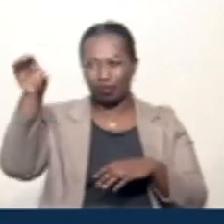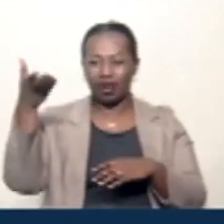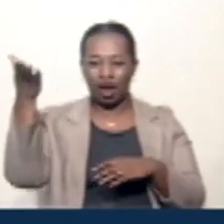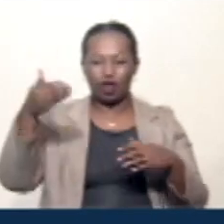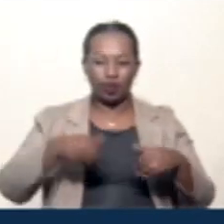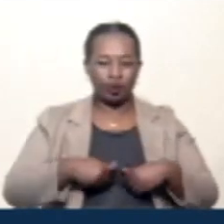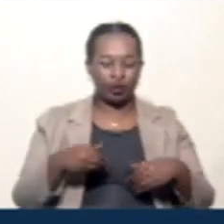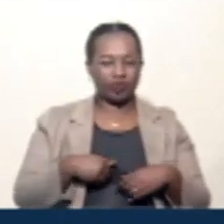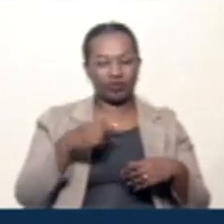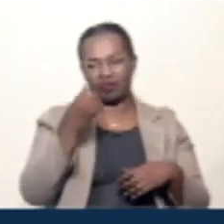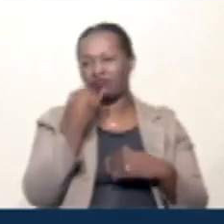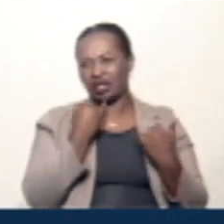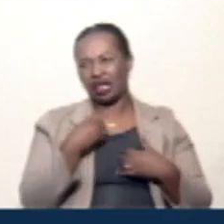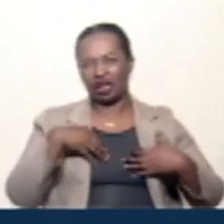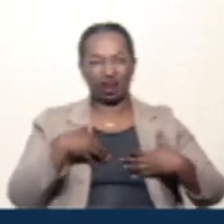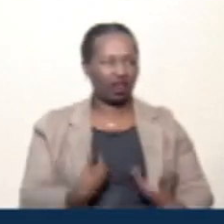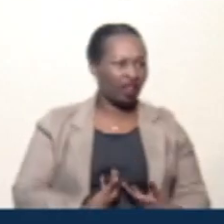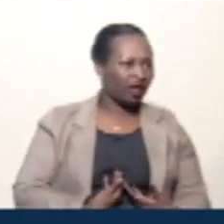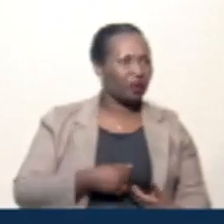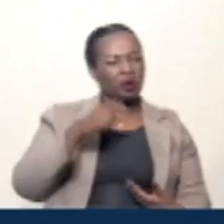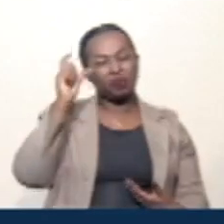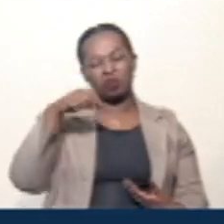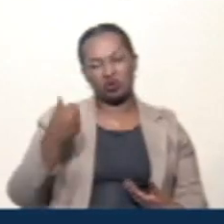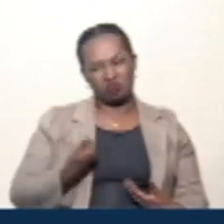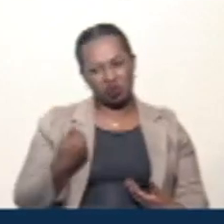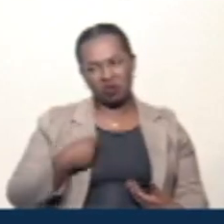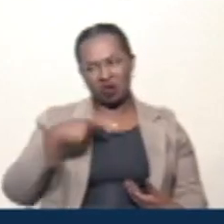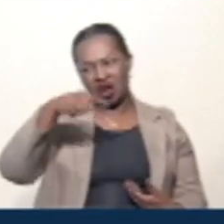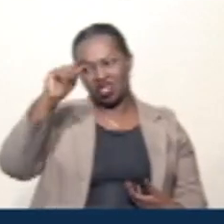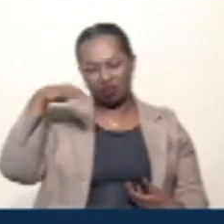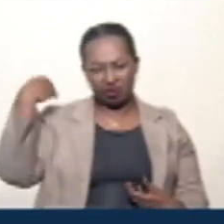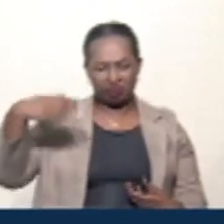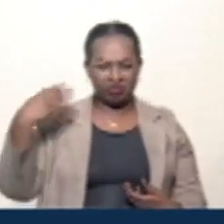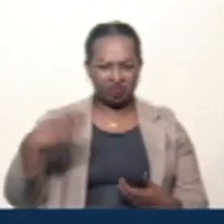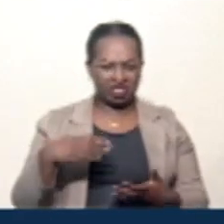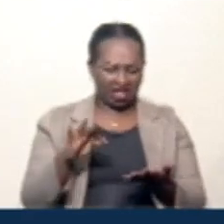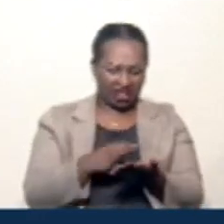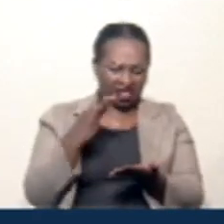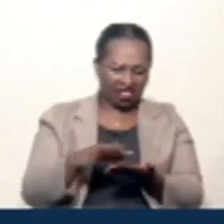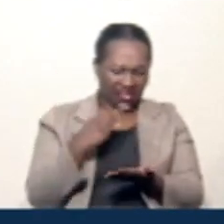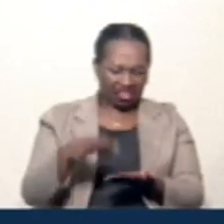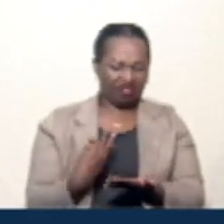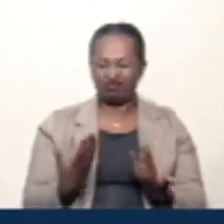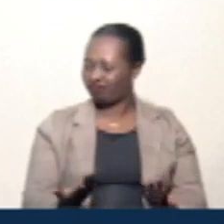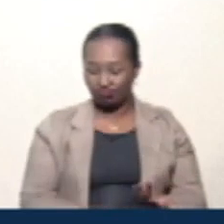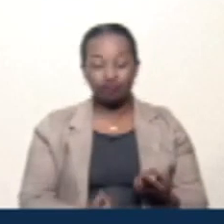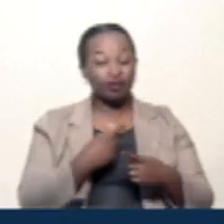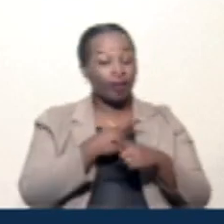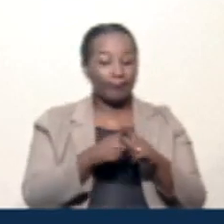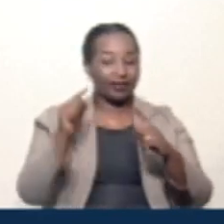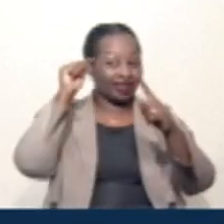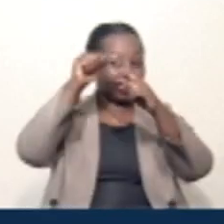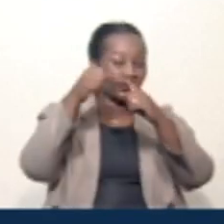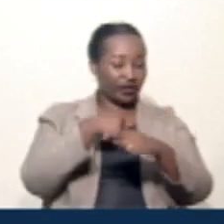urubyiruko rwagiye runca intege ngo umuntu w'umukobwa ajya kwiga kwigwa yirukankana ishingiye ibintu nk'ibi. Hako nyine